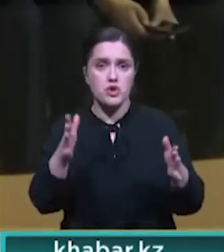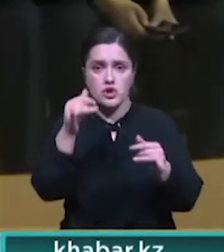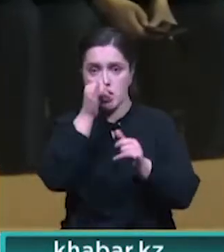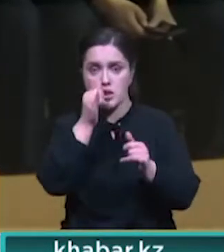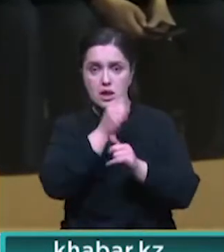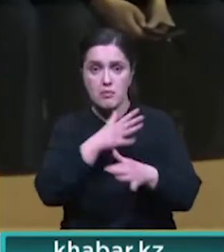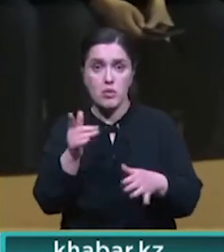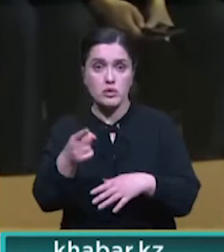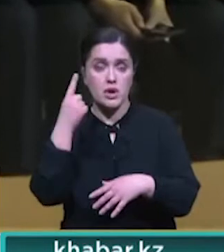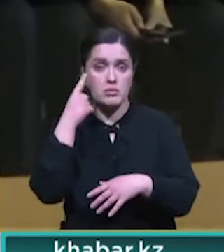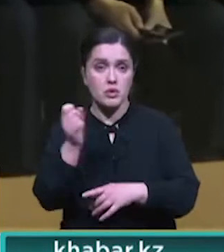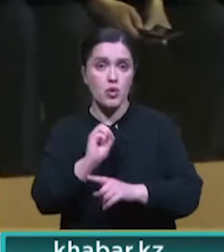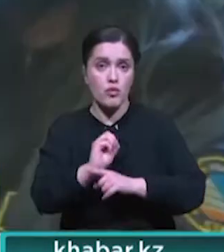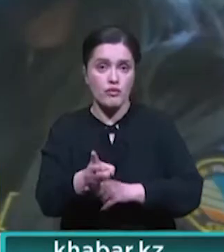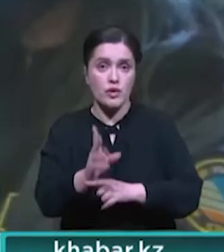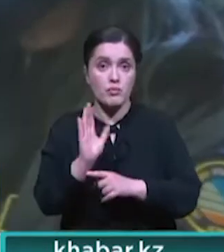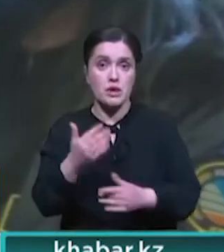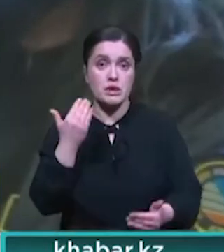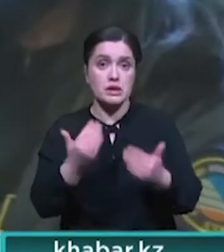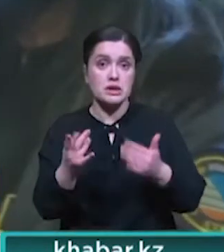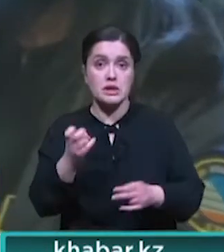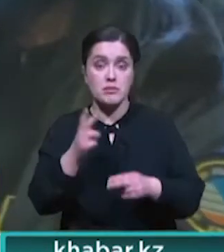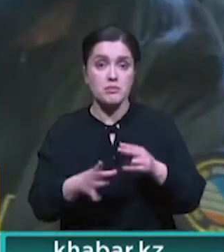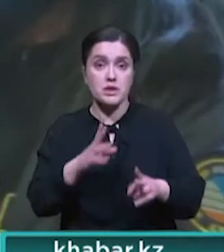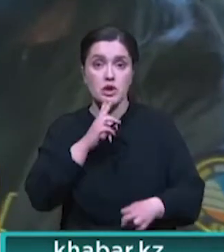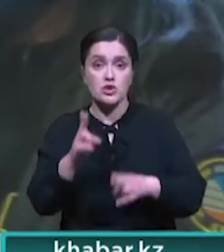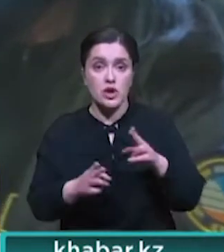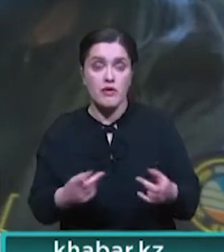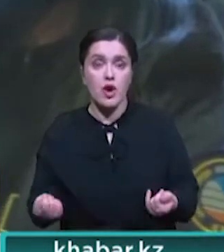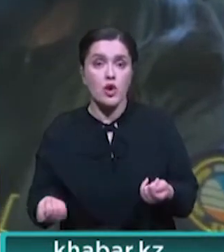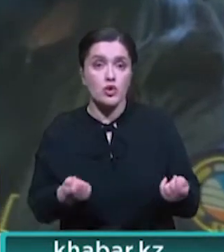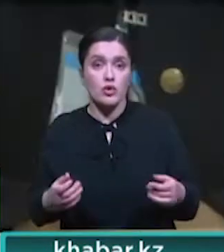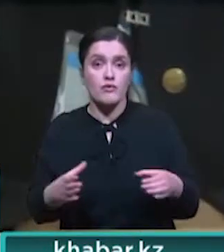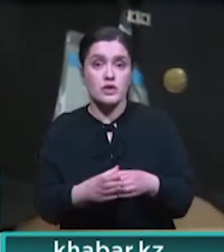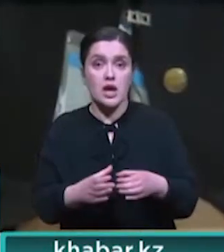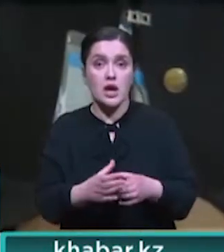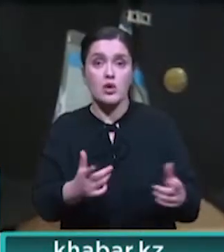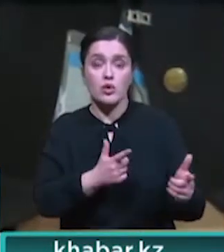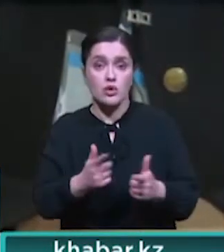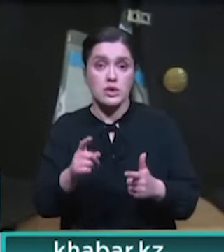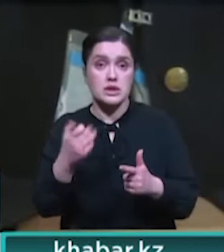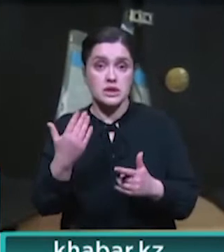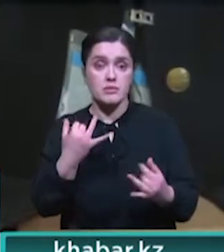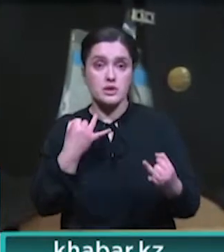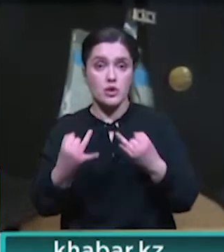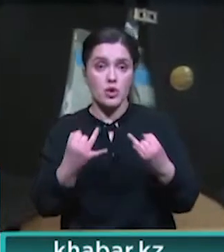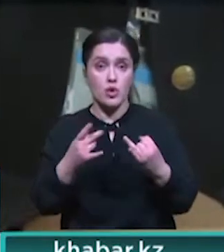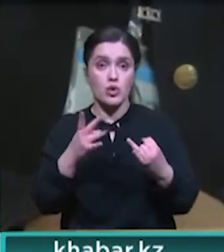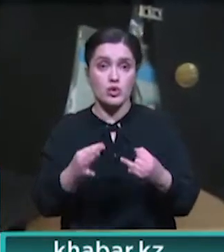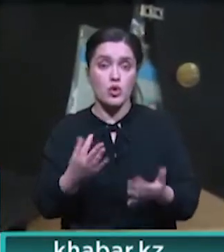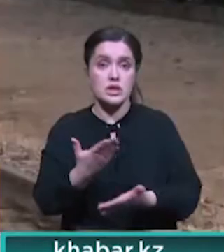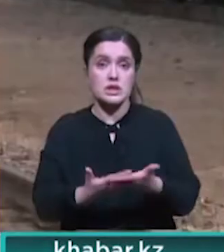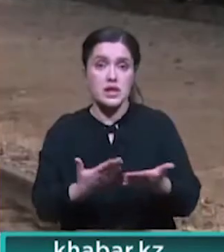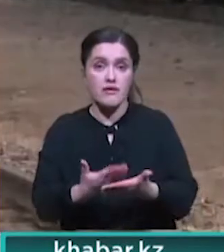проводники больше не могут а им грозят увольнением если они не перестанут жаловаться руководство предприятий готова сей за с ними за стол переговоров